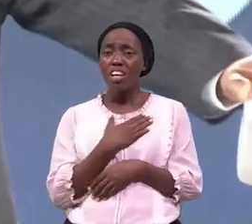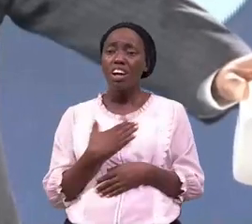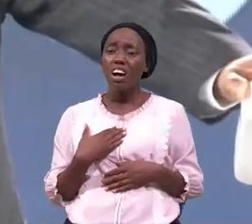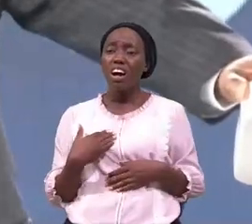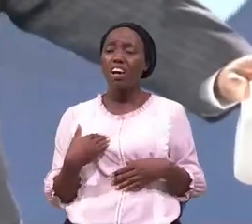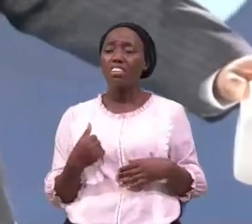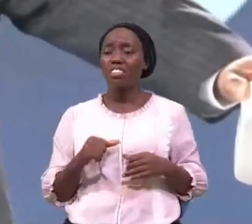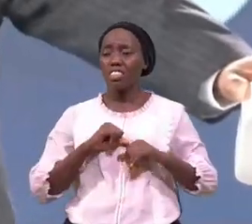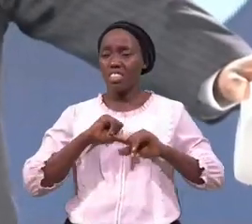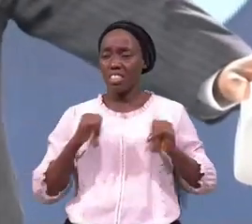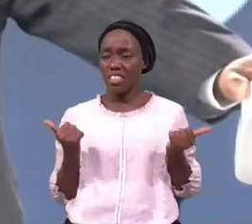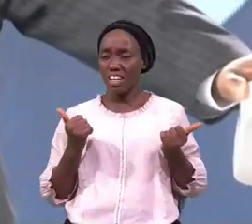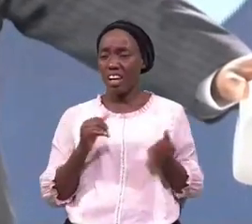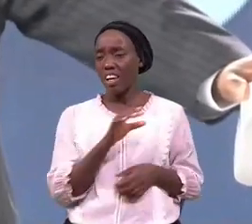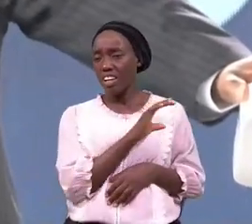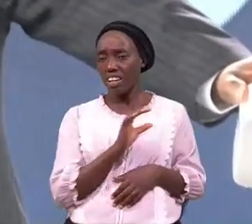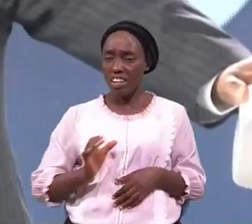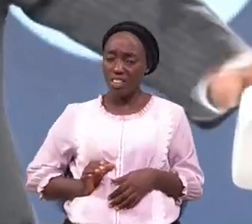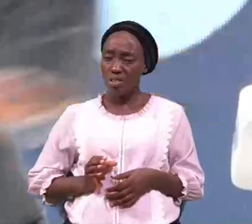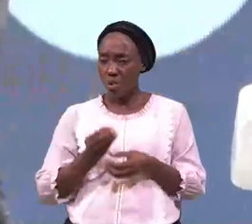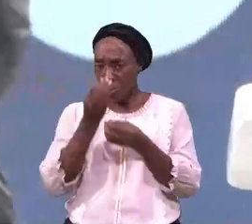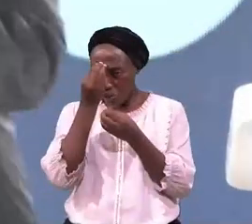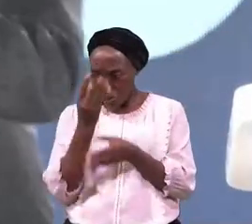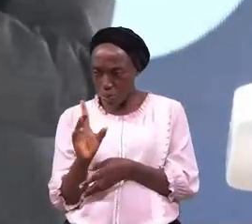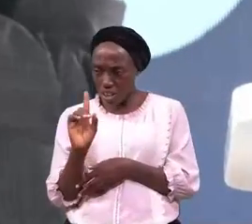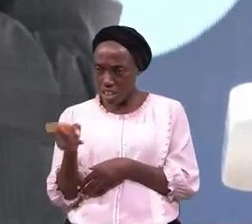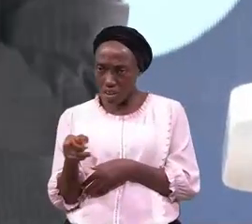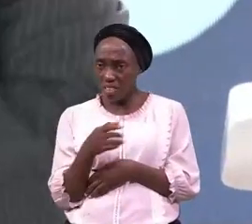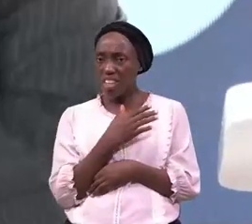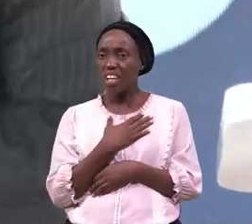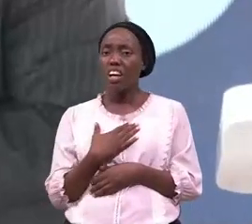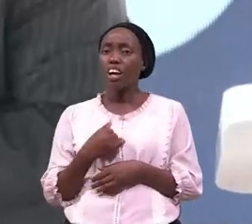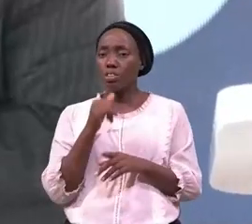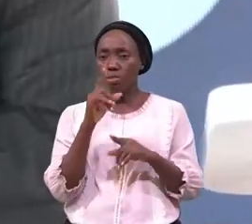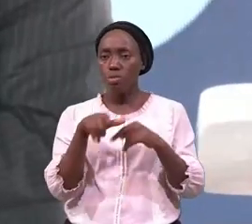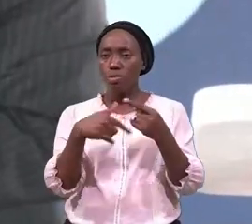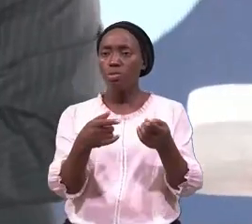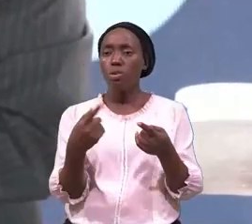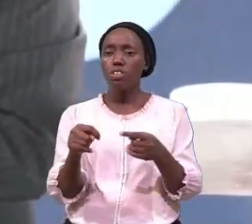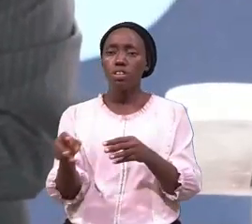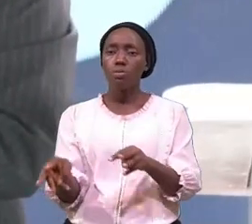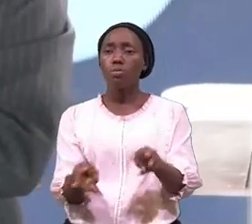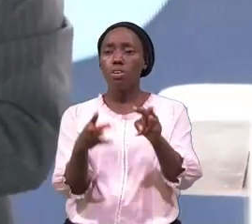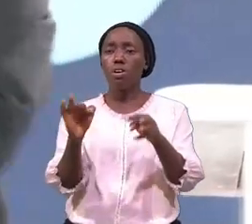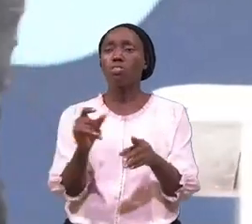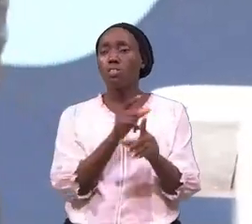Et renoncer, renier Christ? Est-ce qu'il faut me soumettre à lui? Et ne pas suivre la voie du Seigneur?